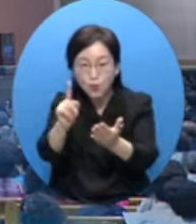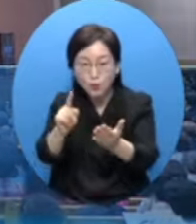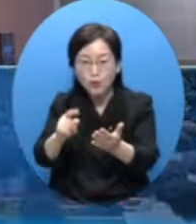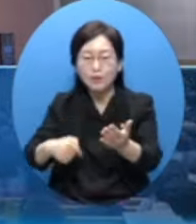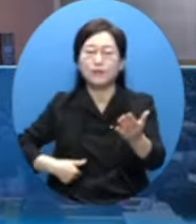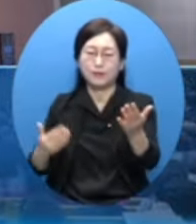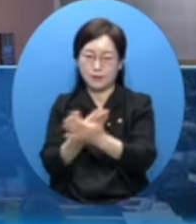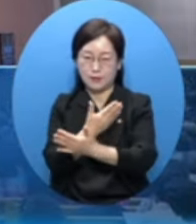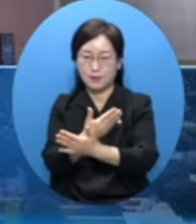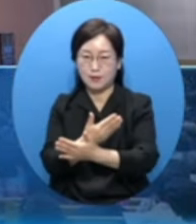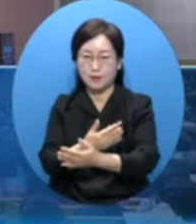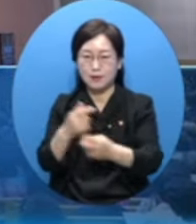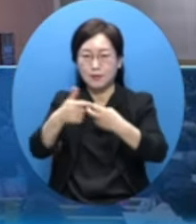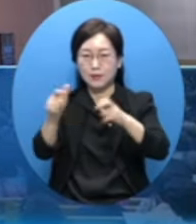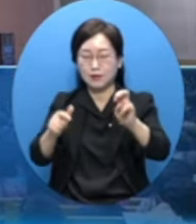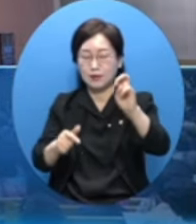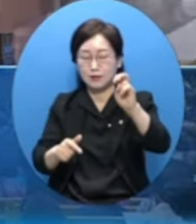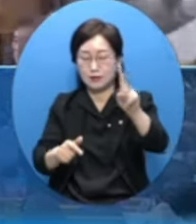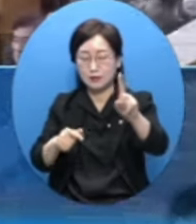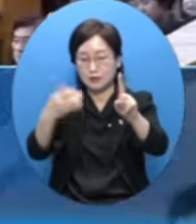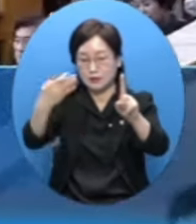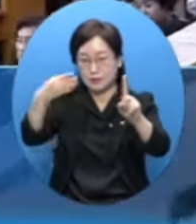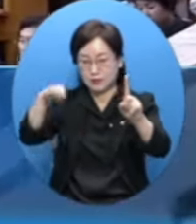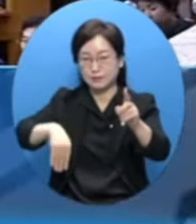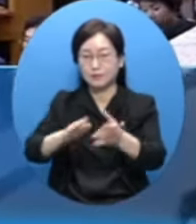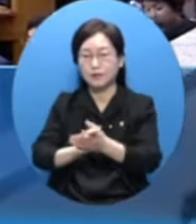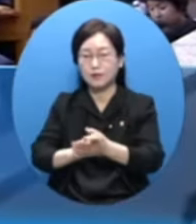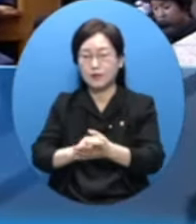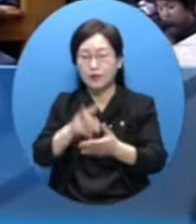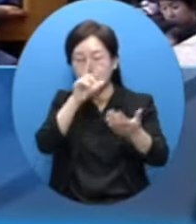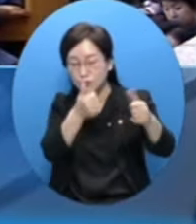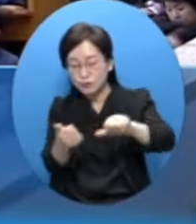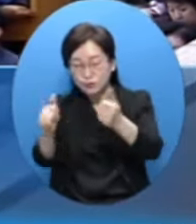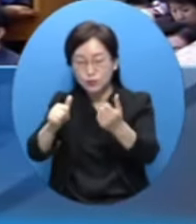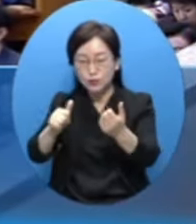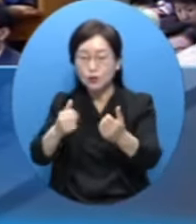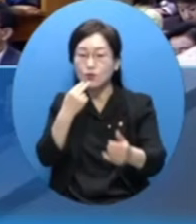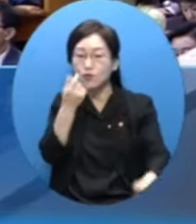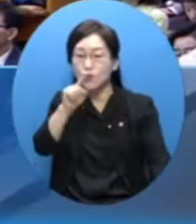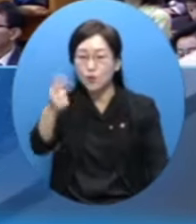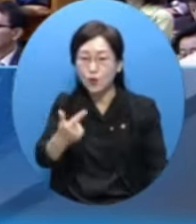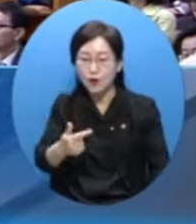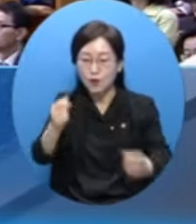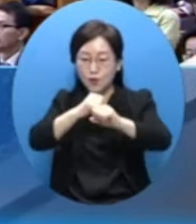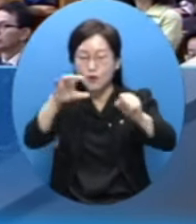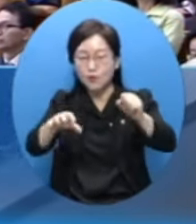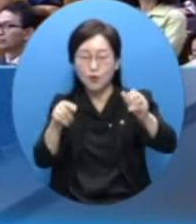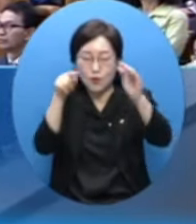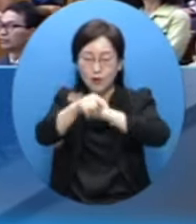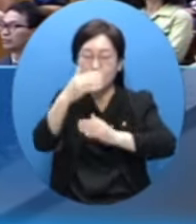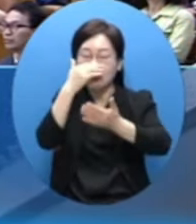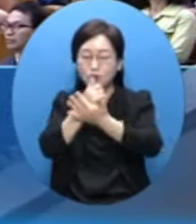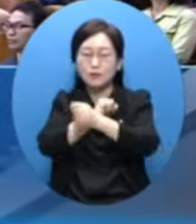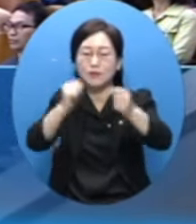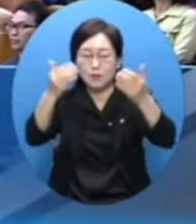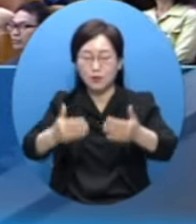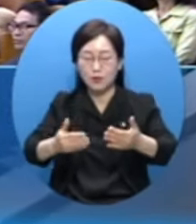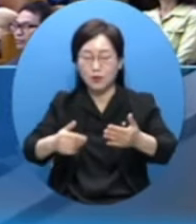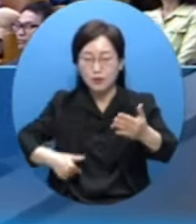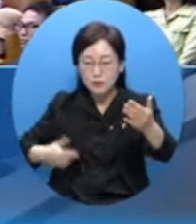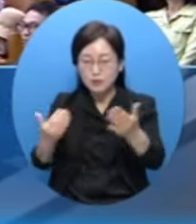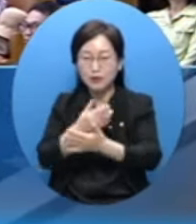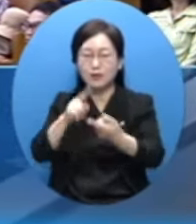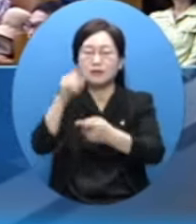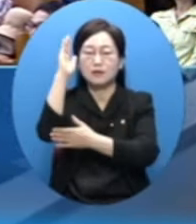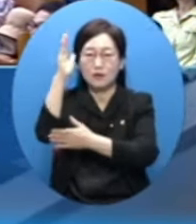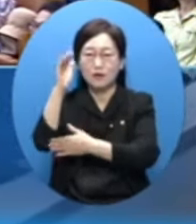마가복음 1장 4절 15절입니다 침례원이 광야에 이르러 죄사함을 받게 하는 회개의 침례를 전파하니 이르시되 때가 찼고 하나님의